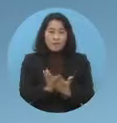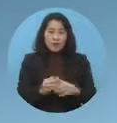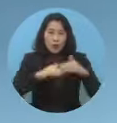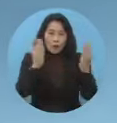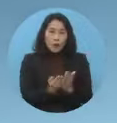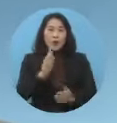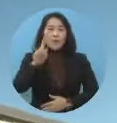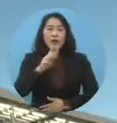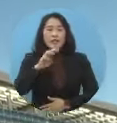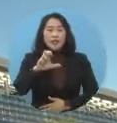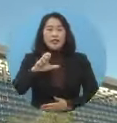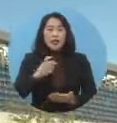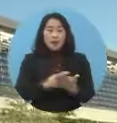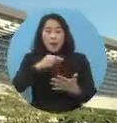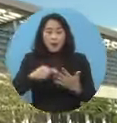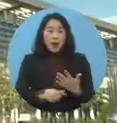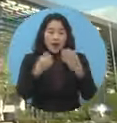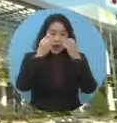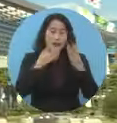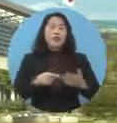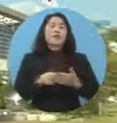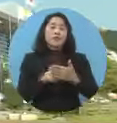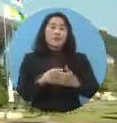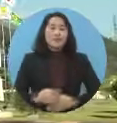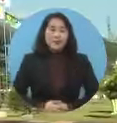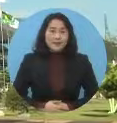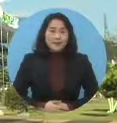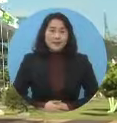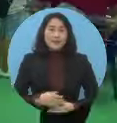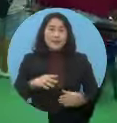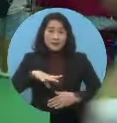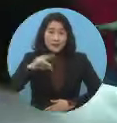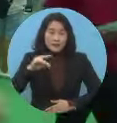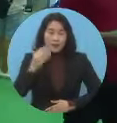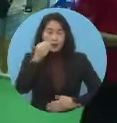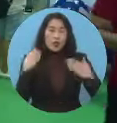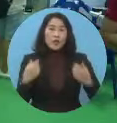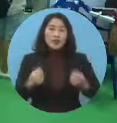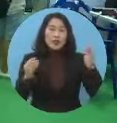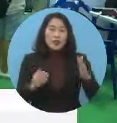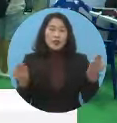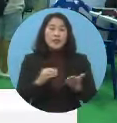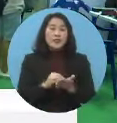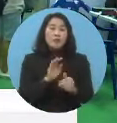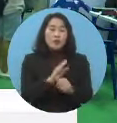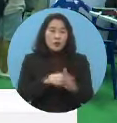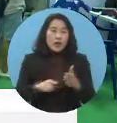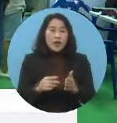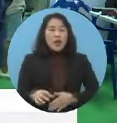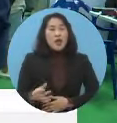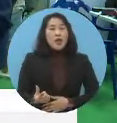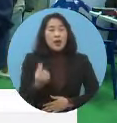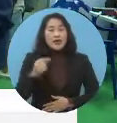분야 모두 백산은 5개 제도와 시책 을 새롭게 추진합니다 먼저 고교 졸업생의 취업을 돕기 위해 초기